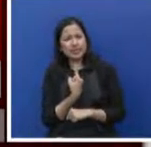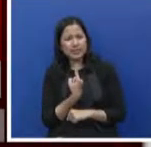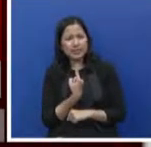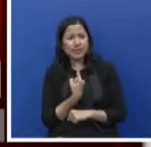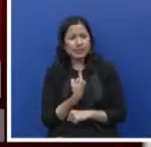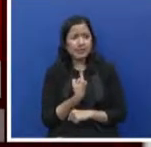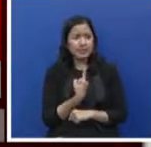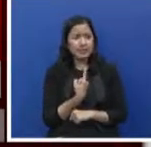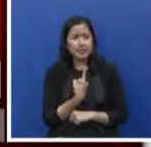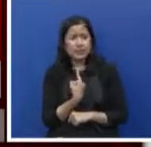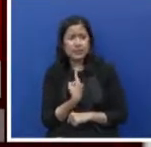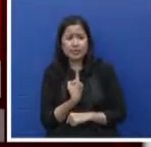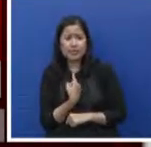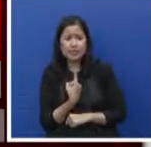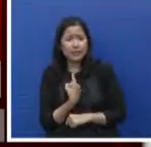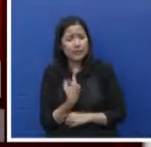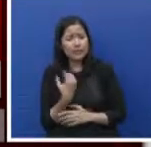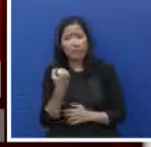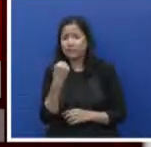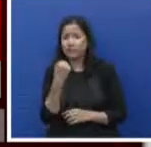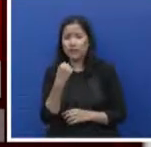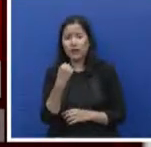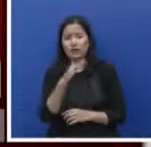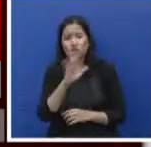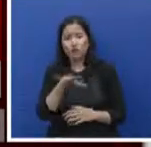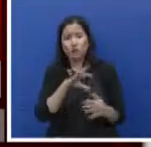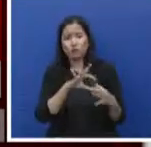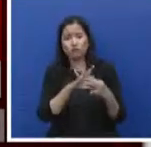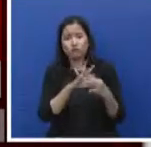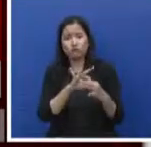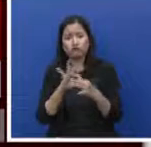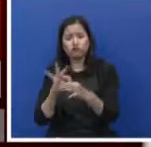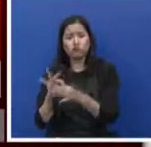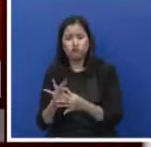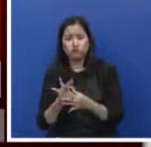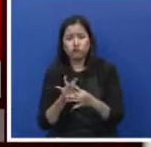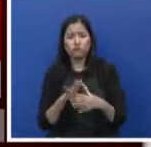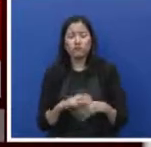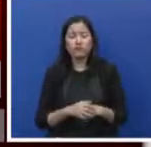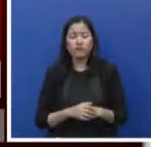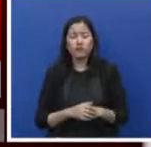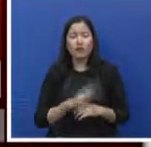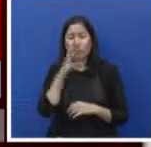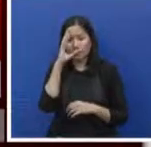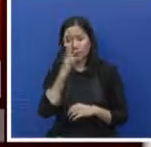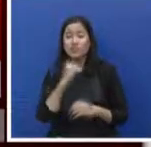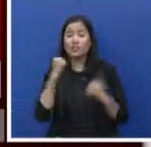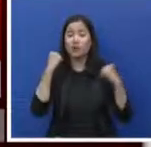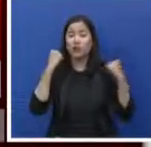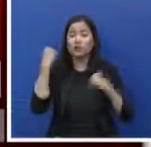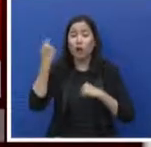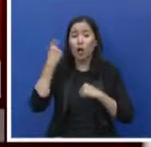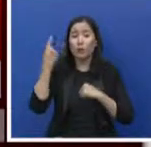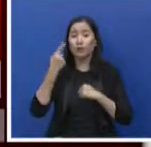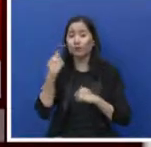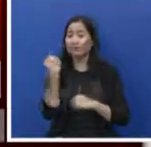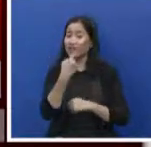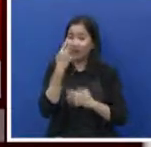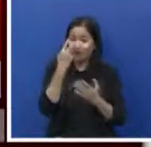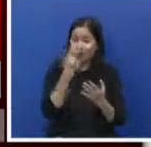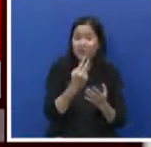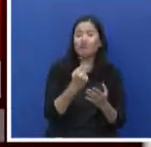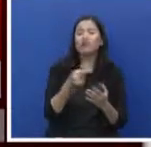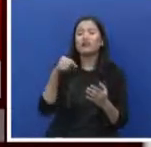ini bersama-sama dengan semua komponen bangsa. Ya, sekali lagi terima kasih, halutan sama Gojek. Amin, semangat selalu Pak, karena kami juga melihat ya Pak, bahwa